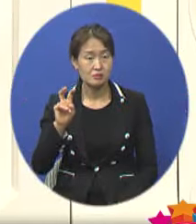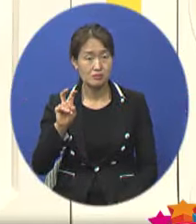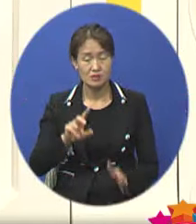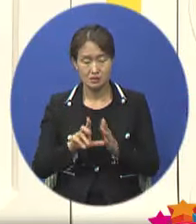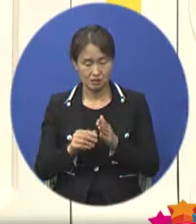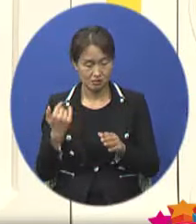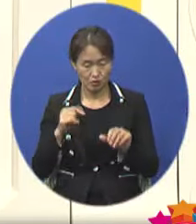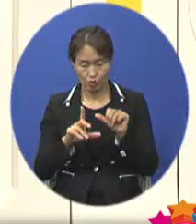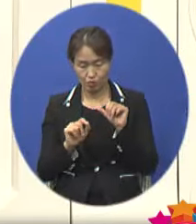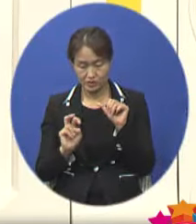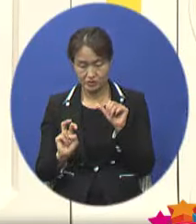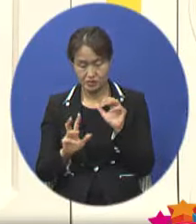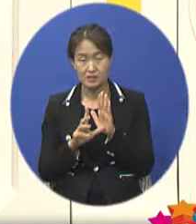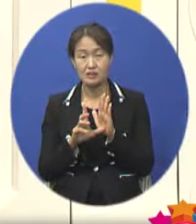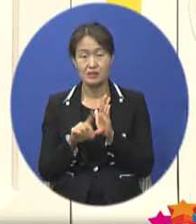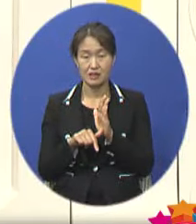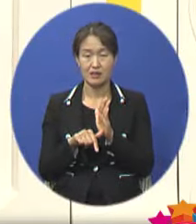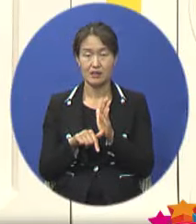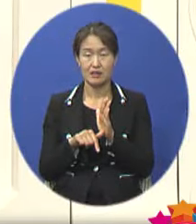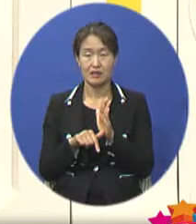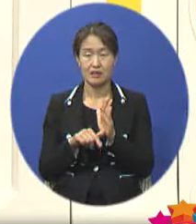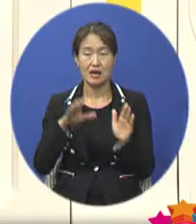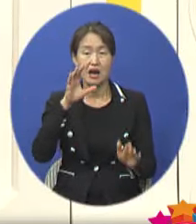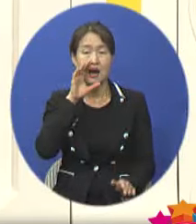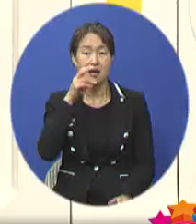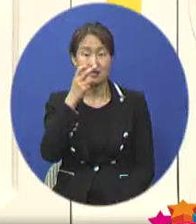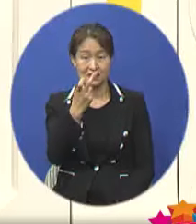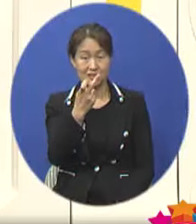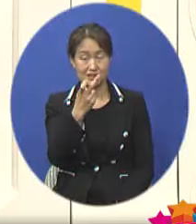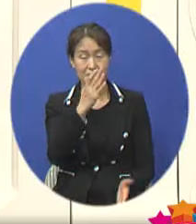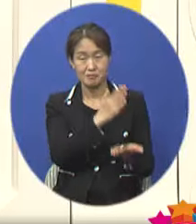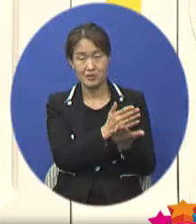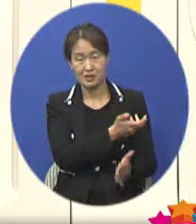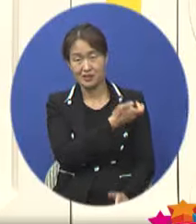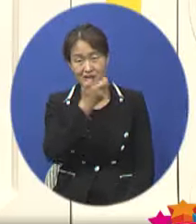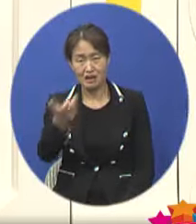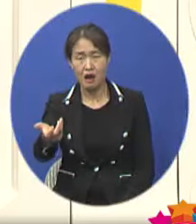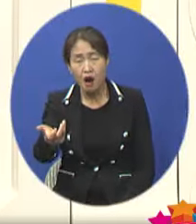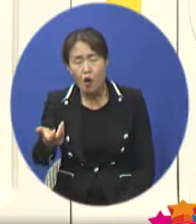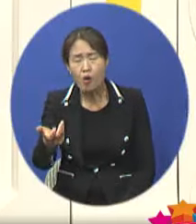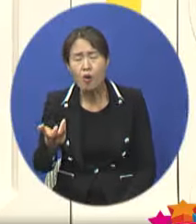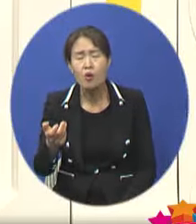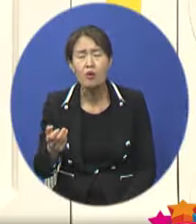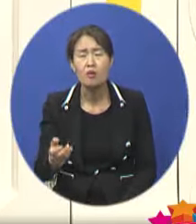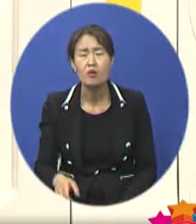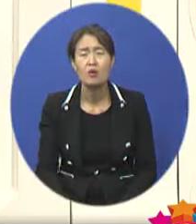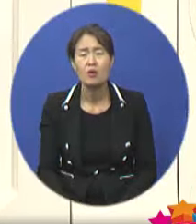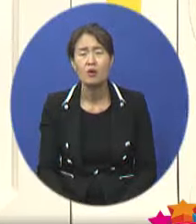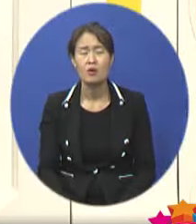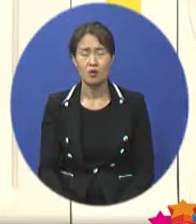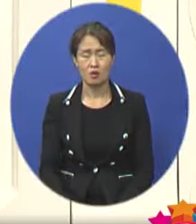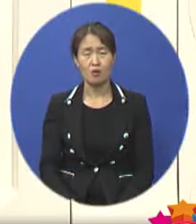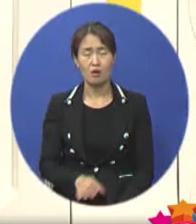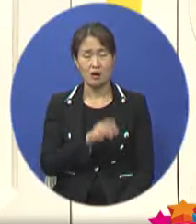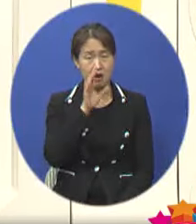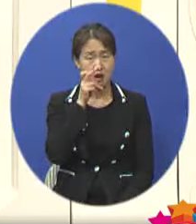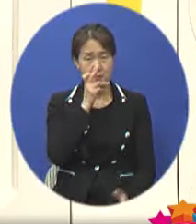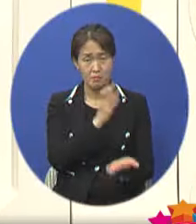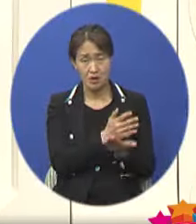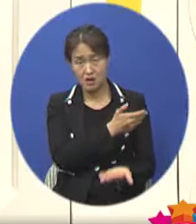지난달 20일 날 네. 아산에서 예. 이쪽으로 이사 왔습니다. 아산에서 네. 예산으로